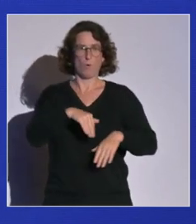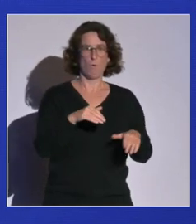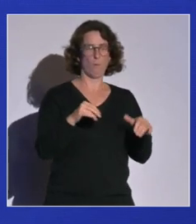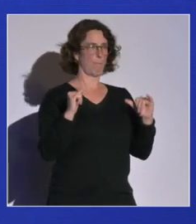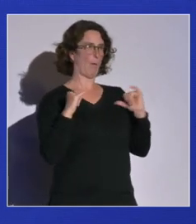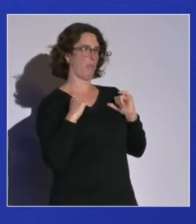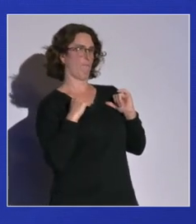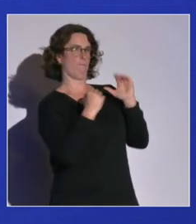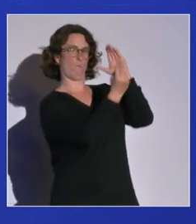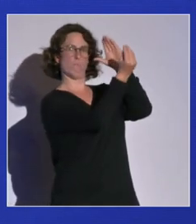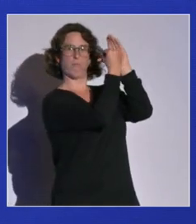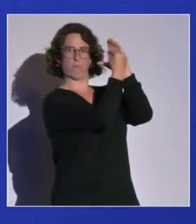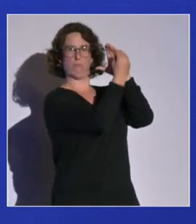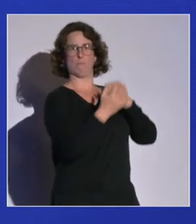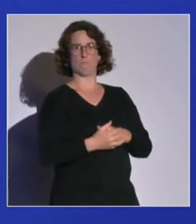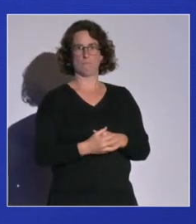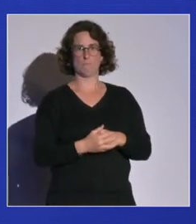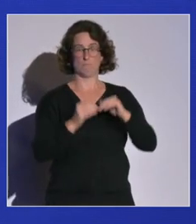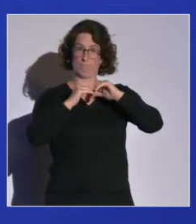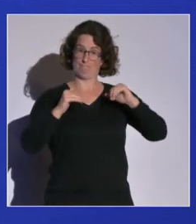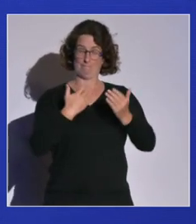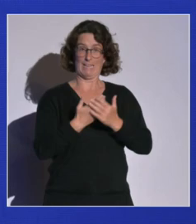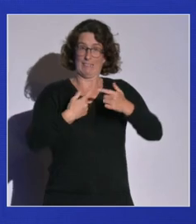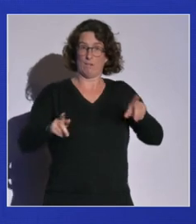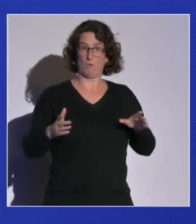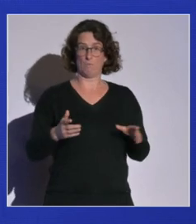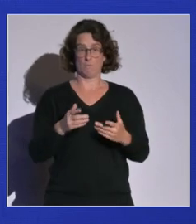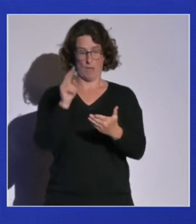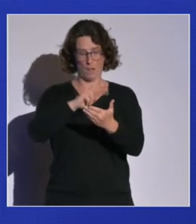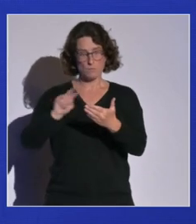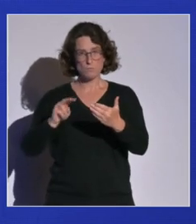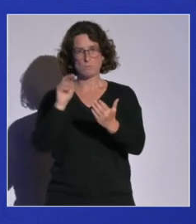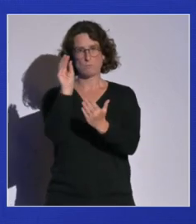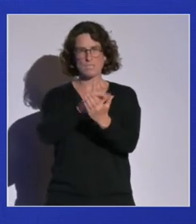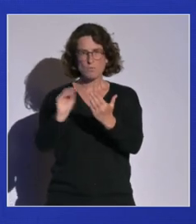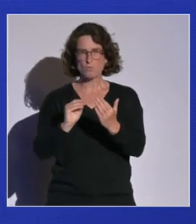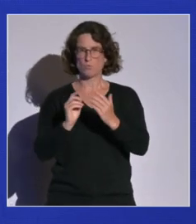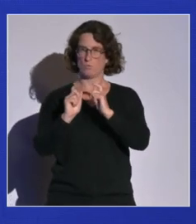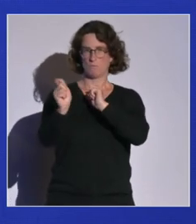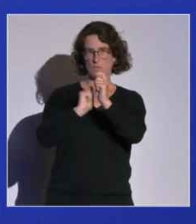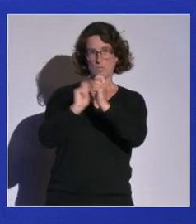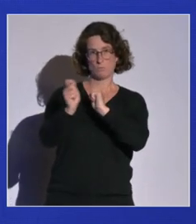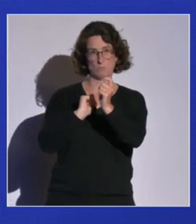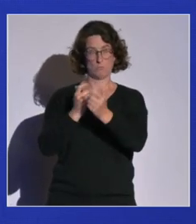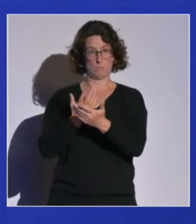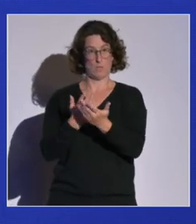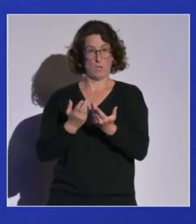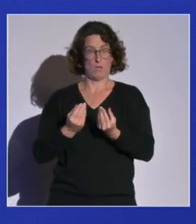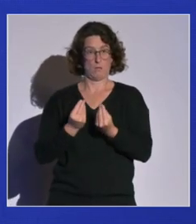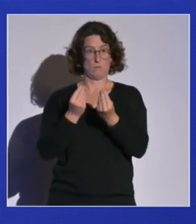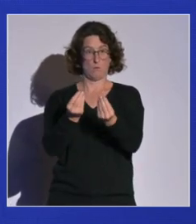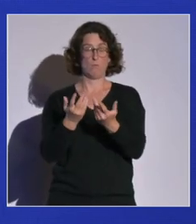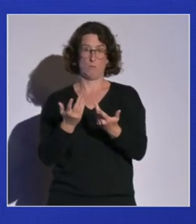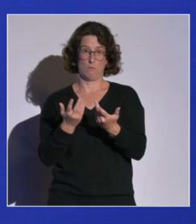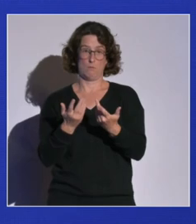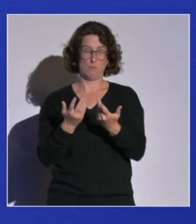Ce n'est pas la même chose. Et la lecture et l'écriture et la conversation, ça permet d'aller chercher pour